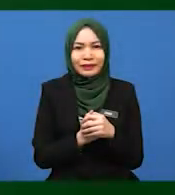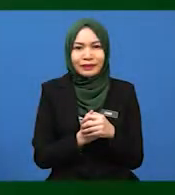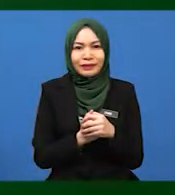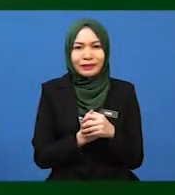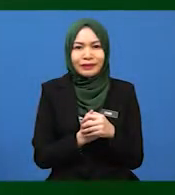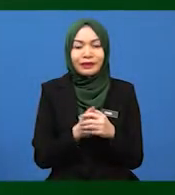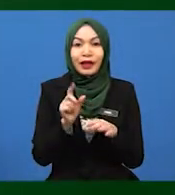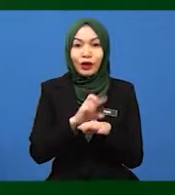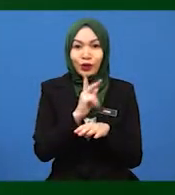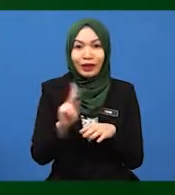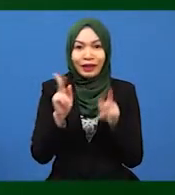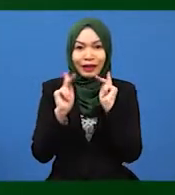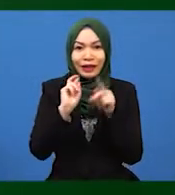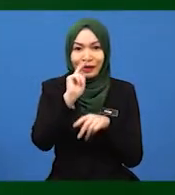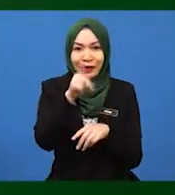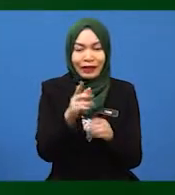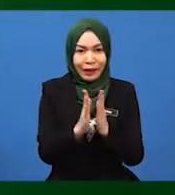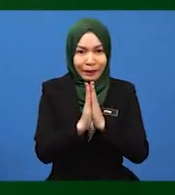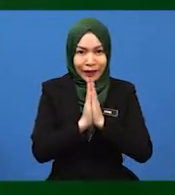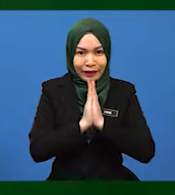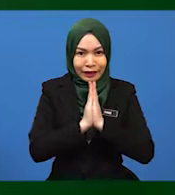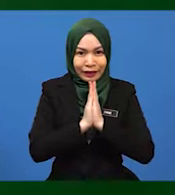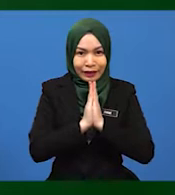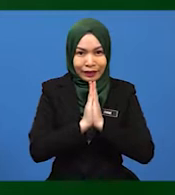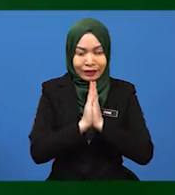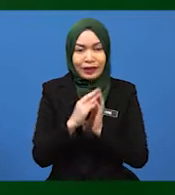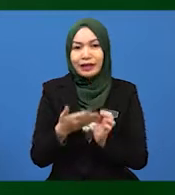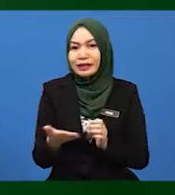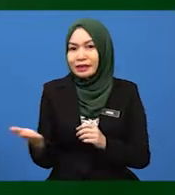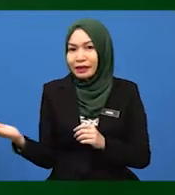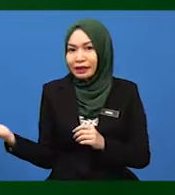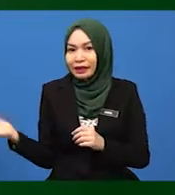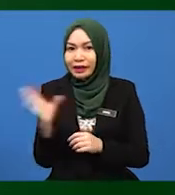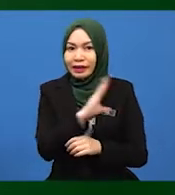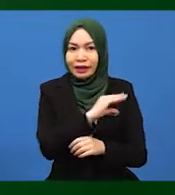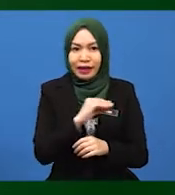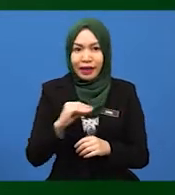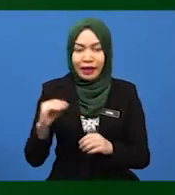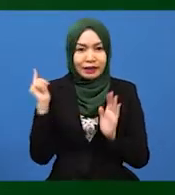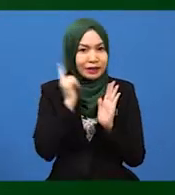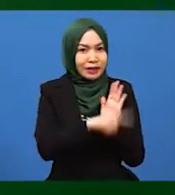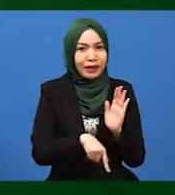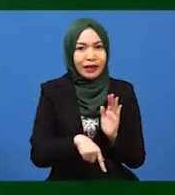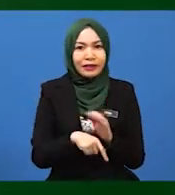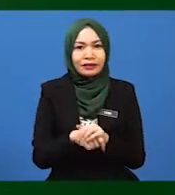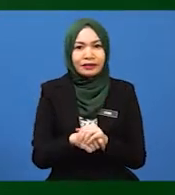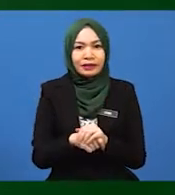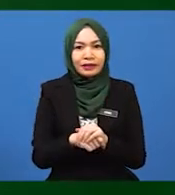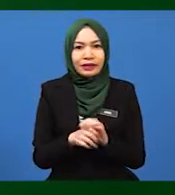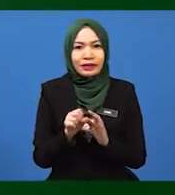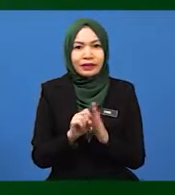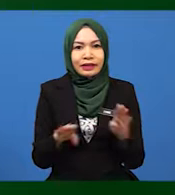Kamu gunakan kata perintah minta, sila dan jangan seperti yang dipaparkan